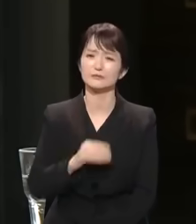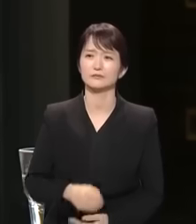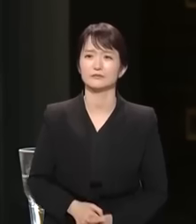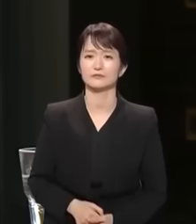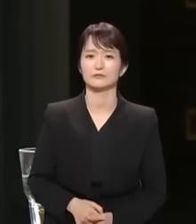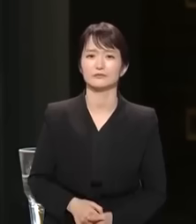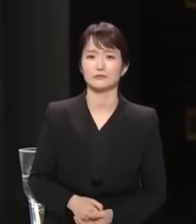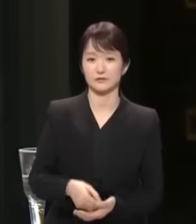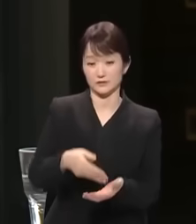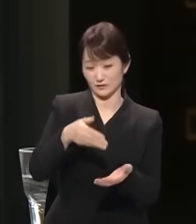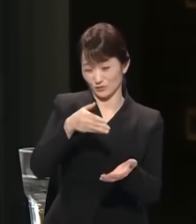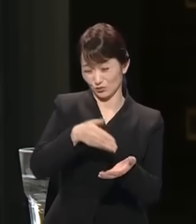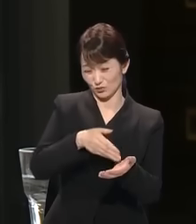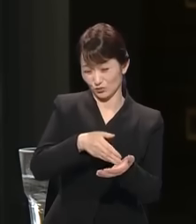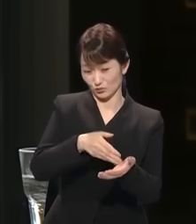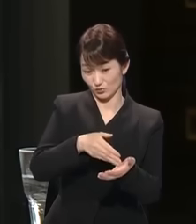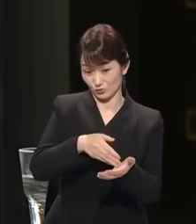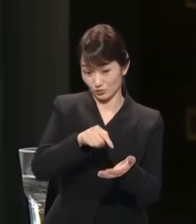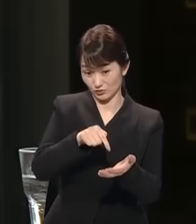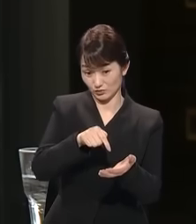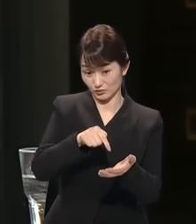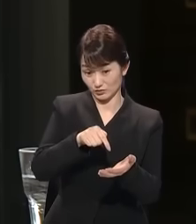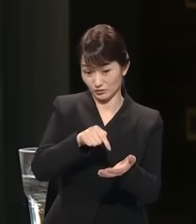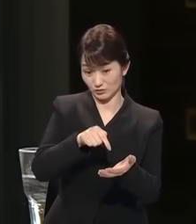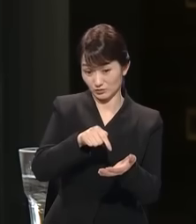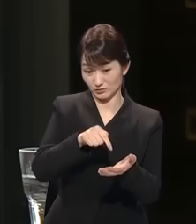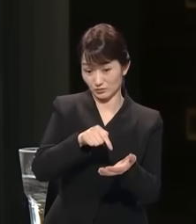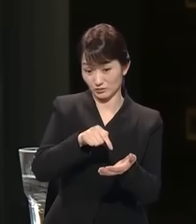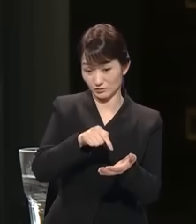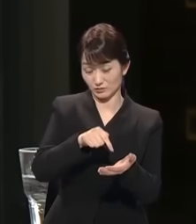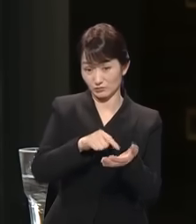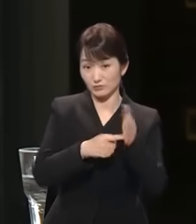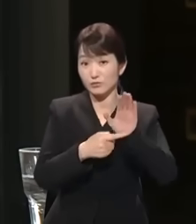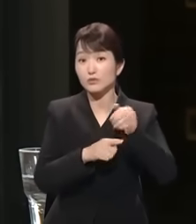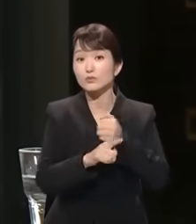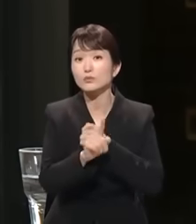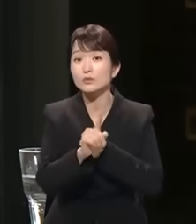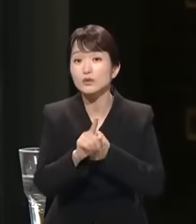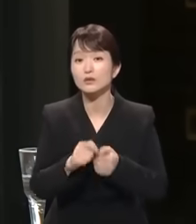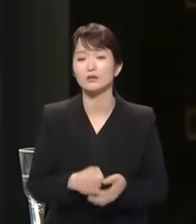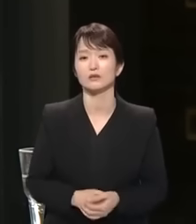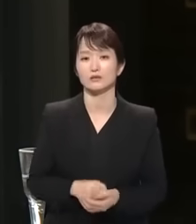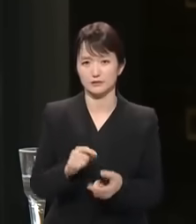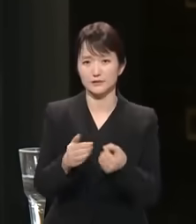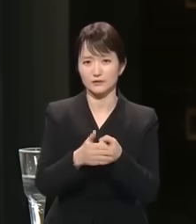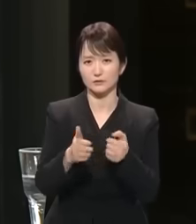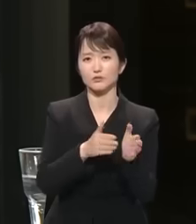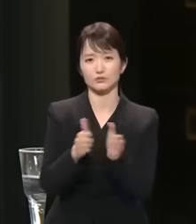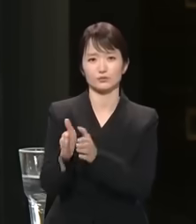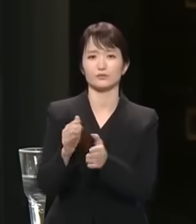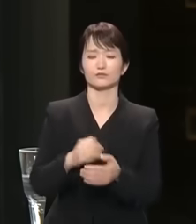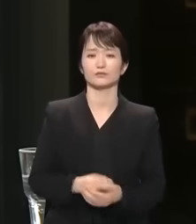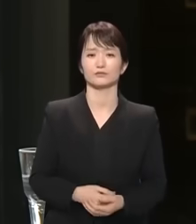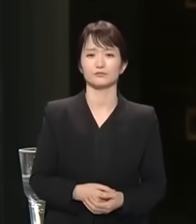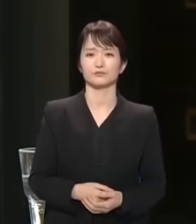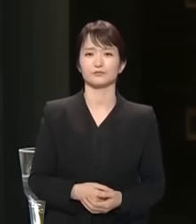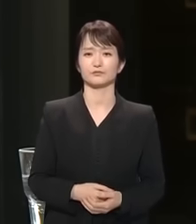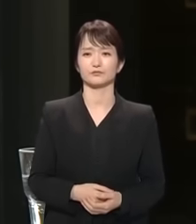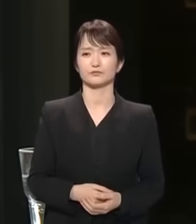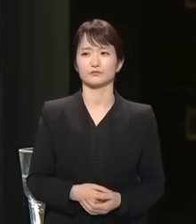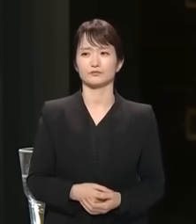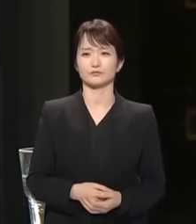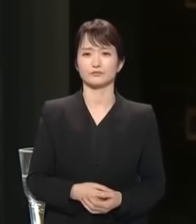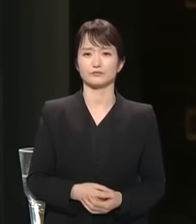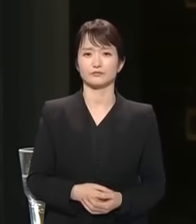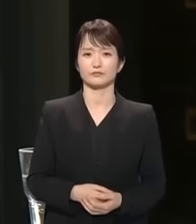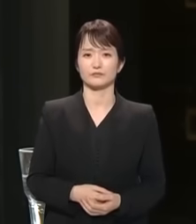뉴스까지 나갈 거냐라고 생각하시는 분들도 계실 거예요 그래서 준비했습니다 아